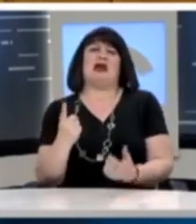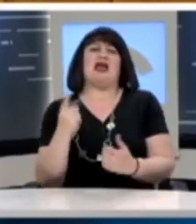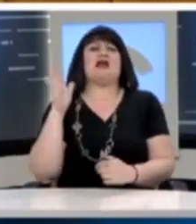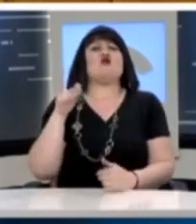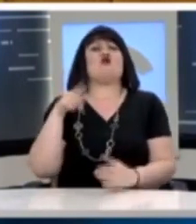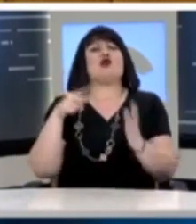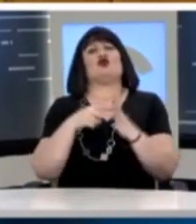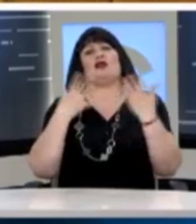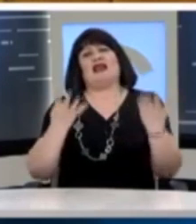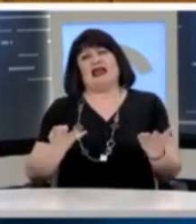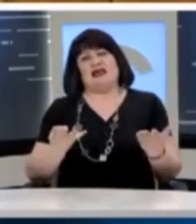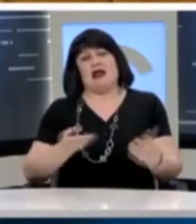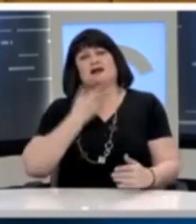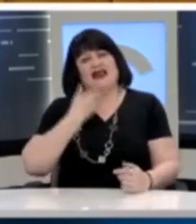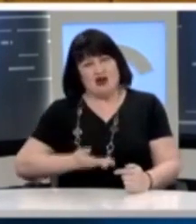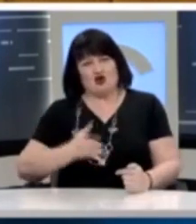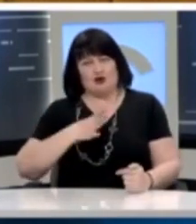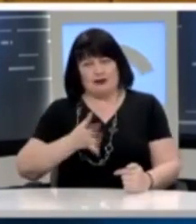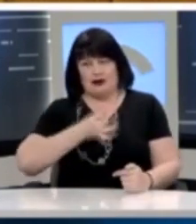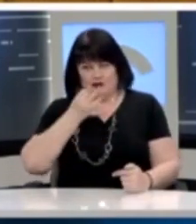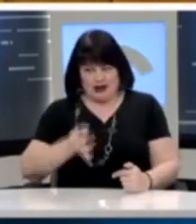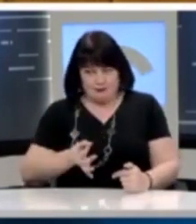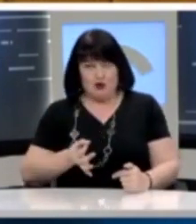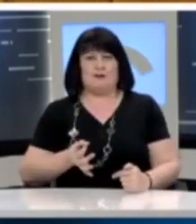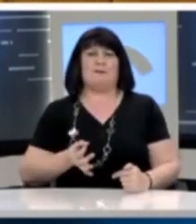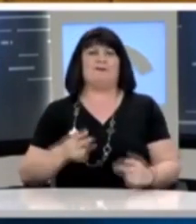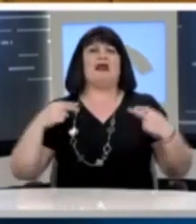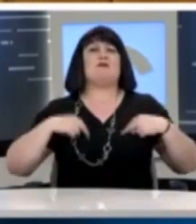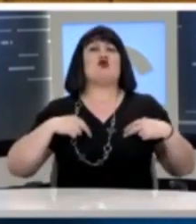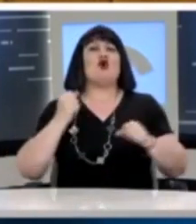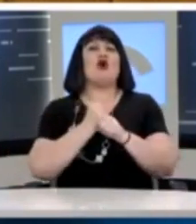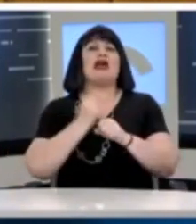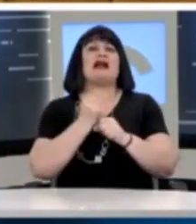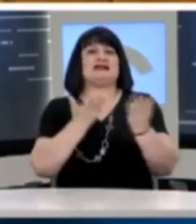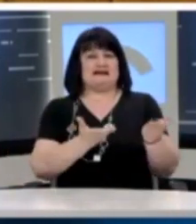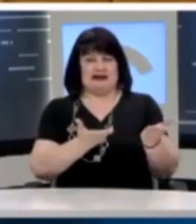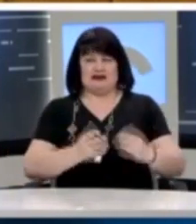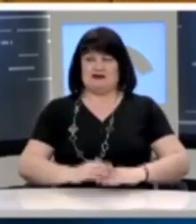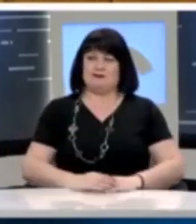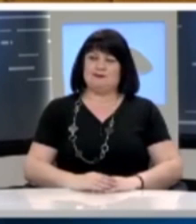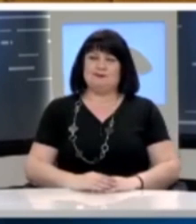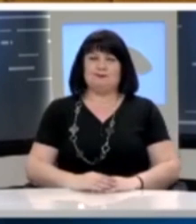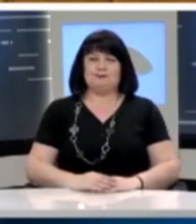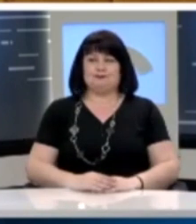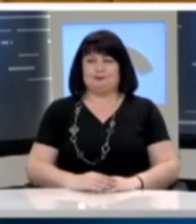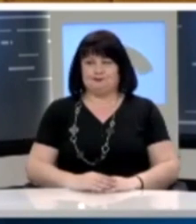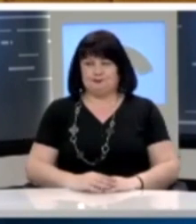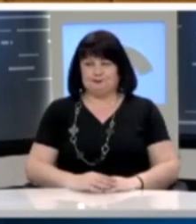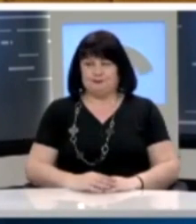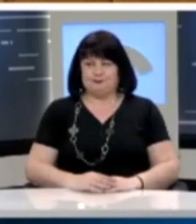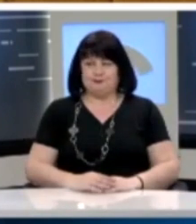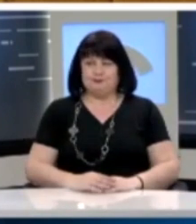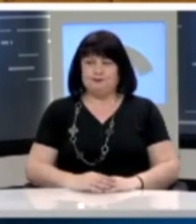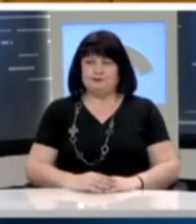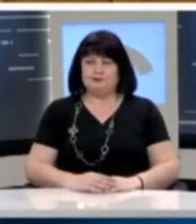του 19. Τελειώνοντας, θέλουμε να πούμε για την Υπουργό Εργασίας ότι καταθέσαμε ορισμένες προτάσεις